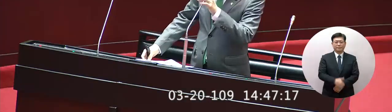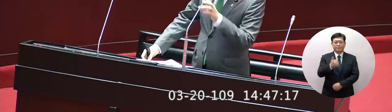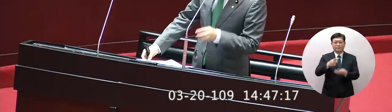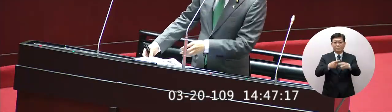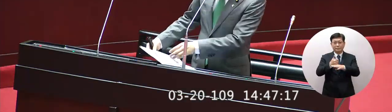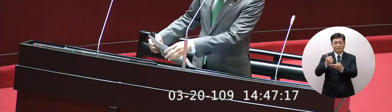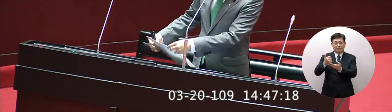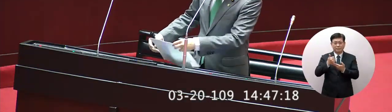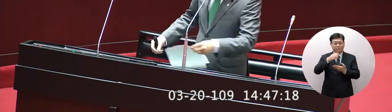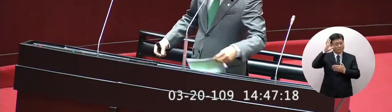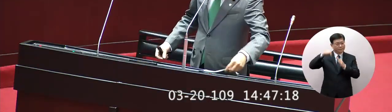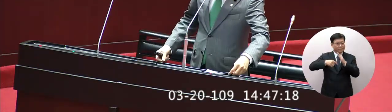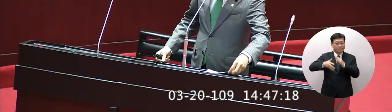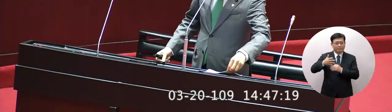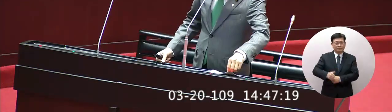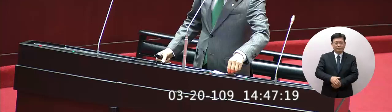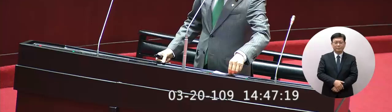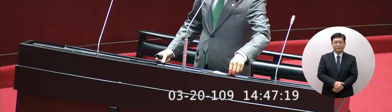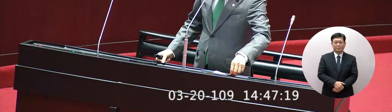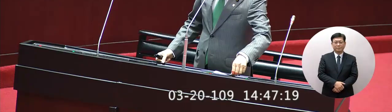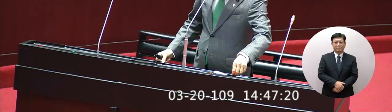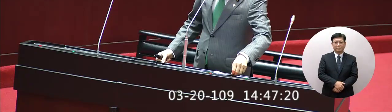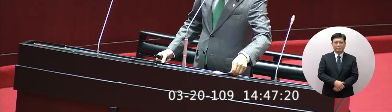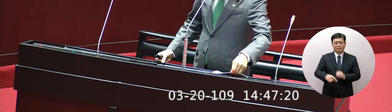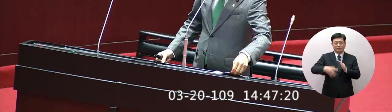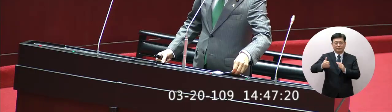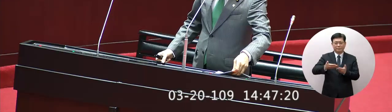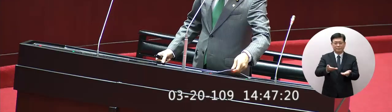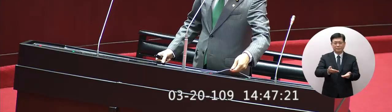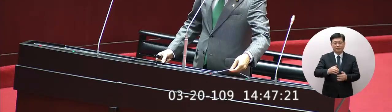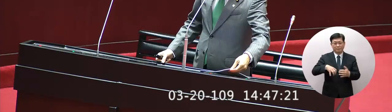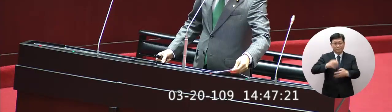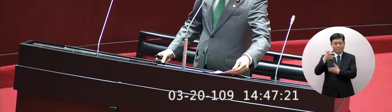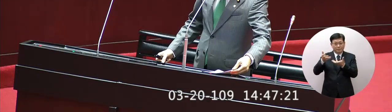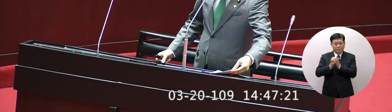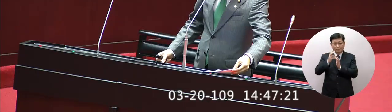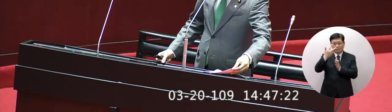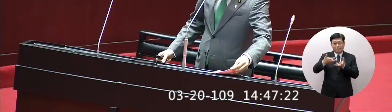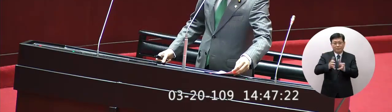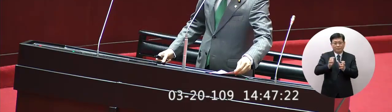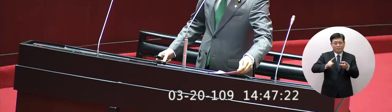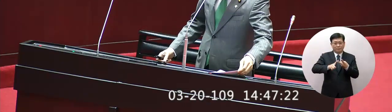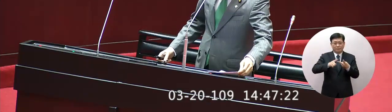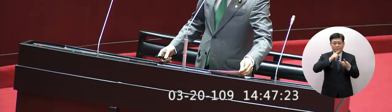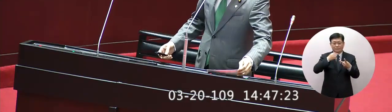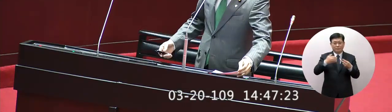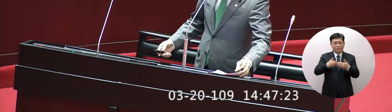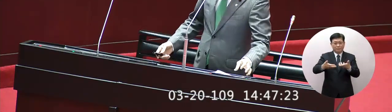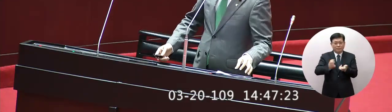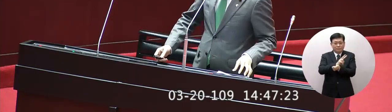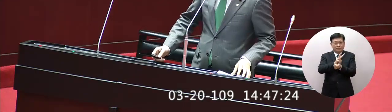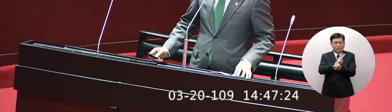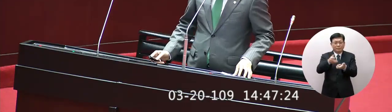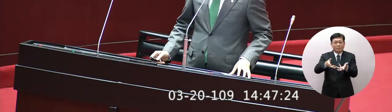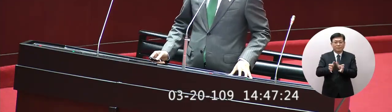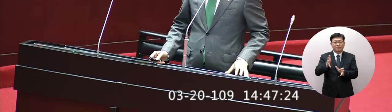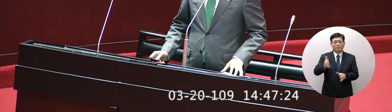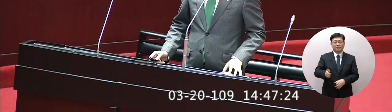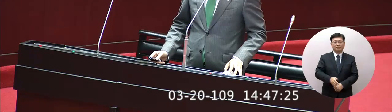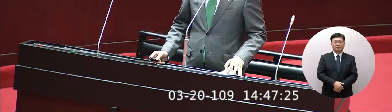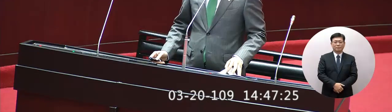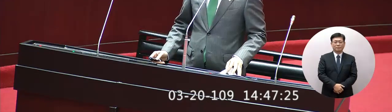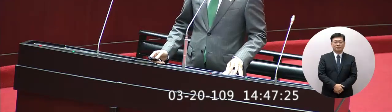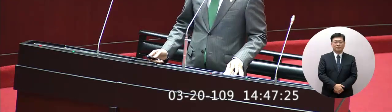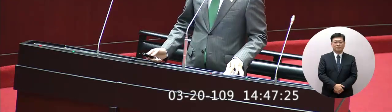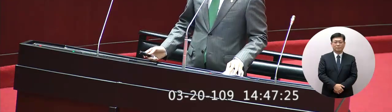谢谢主席，可麻烦请苏院长。 苏院长，请。 我们内政部徐部长以及交通部林部长。 好，内政